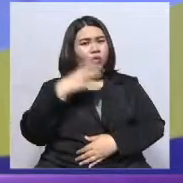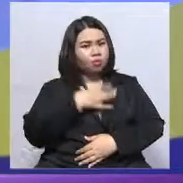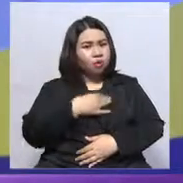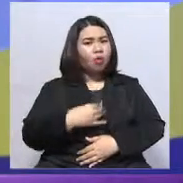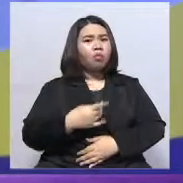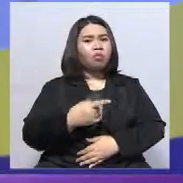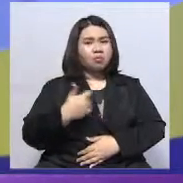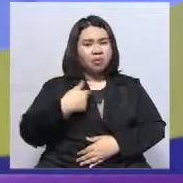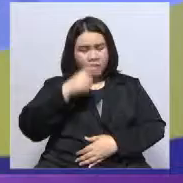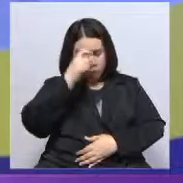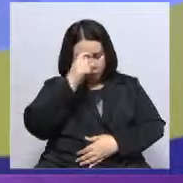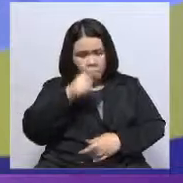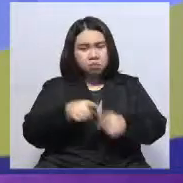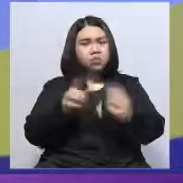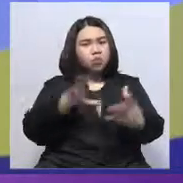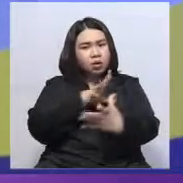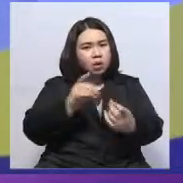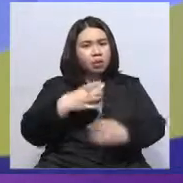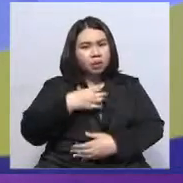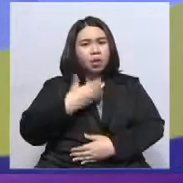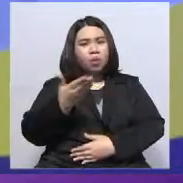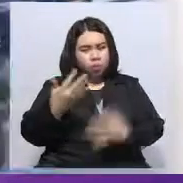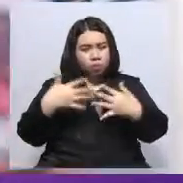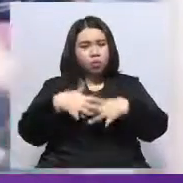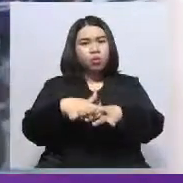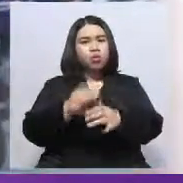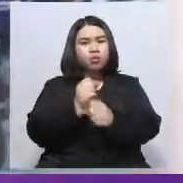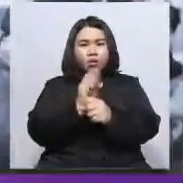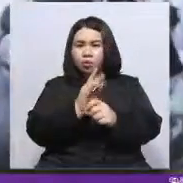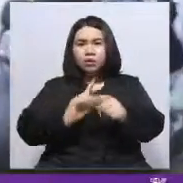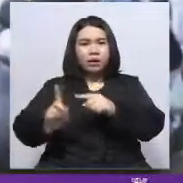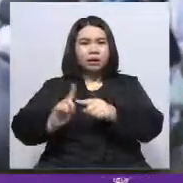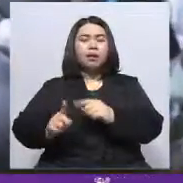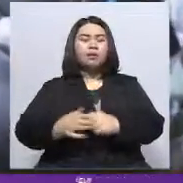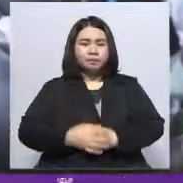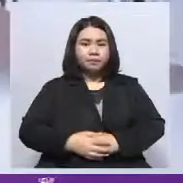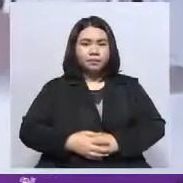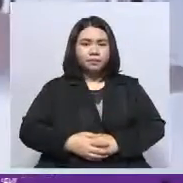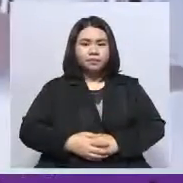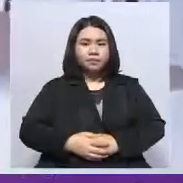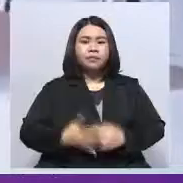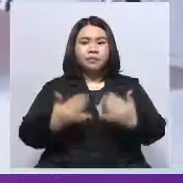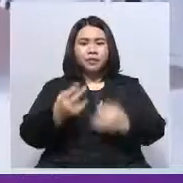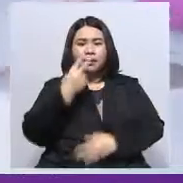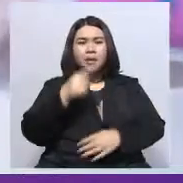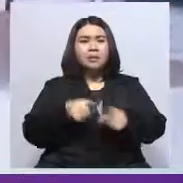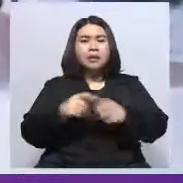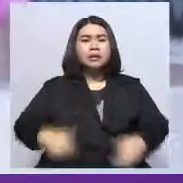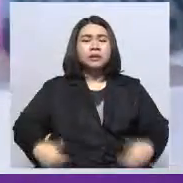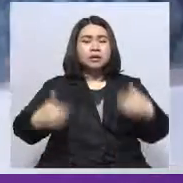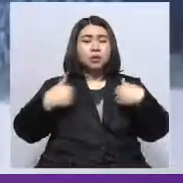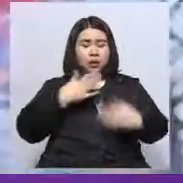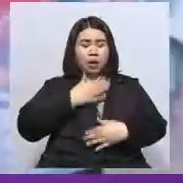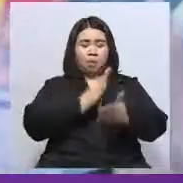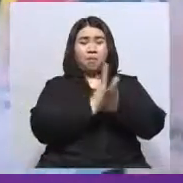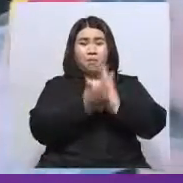ความเคารพนอบน้อมต่อสิ่งเหล่านั้นขอมีส่วนร่วมขอได้เห็นขอให้สัมผัสถ้าเป็นเช่นนั้นแล้วเนี่ยแปลว่าเราไม่ได้เปลี่ยนวิถีชีวิตของประชา